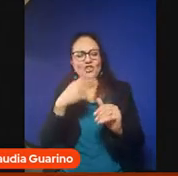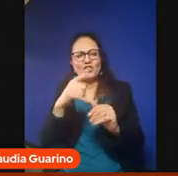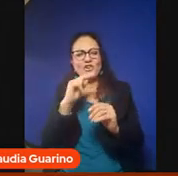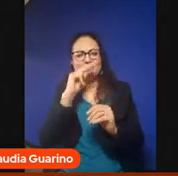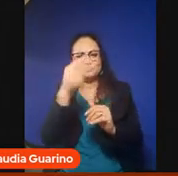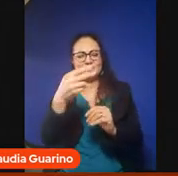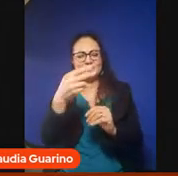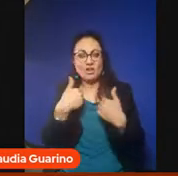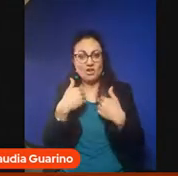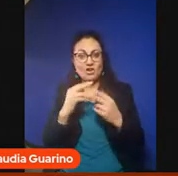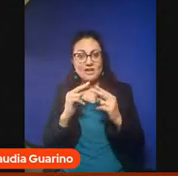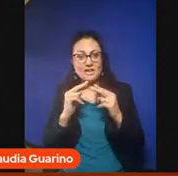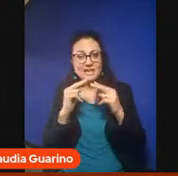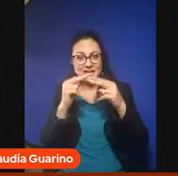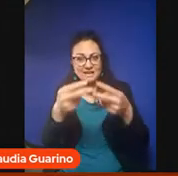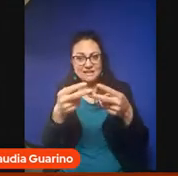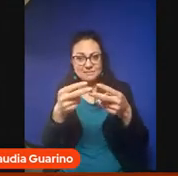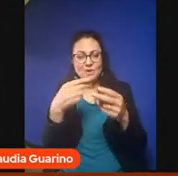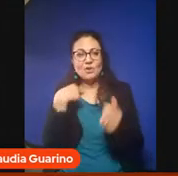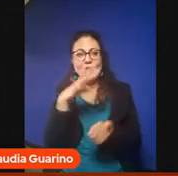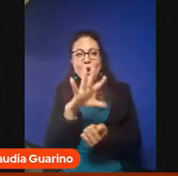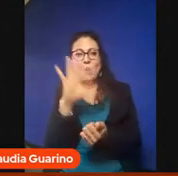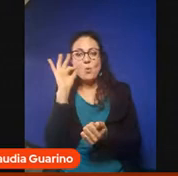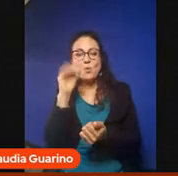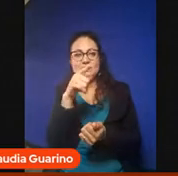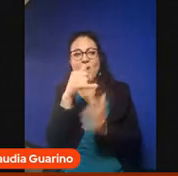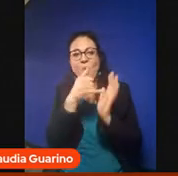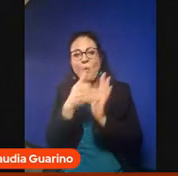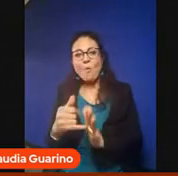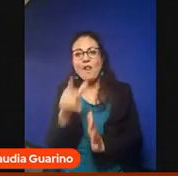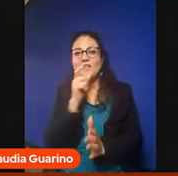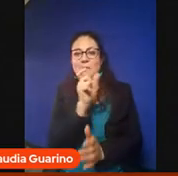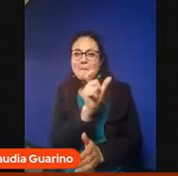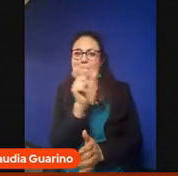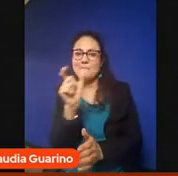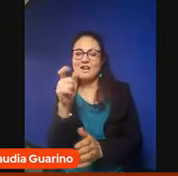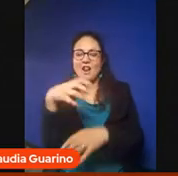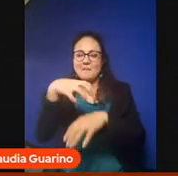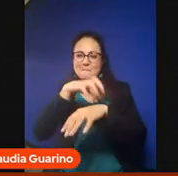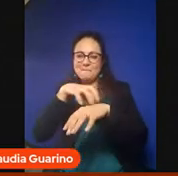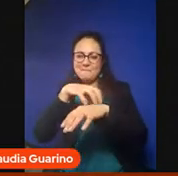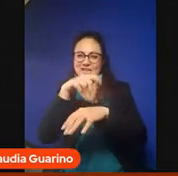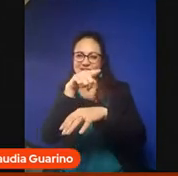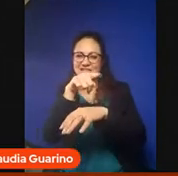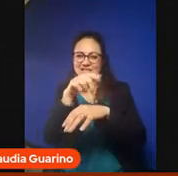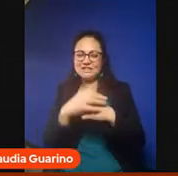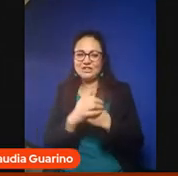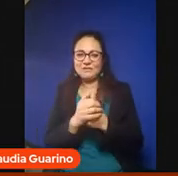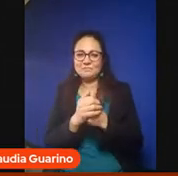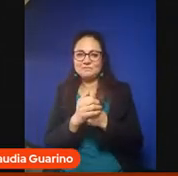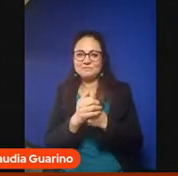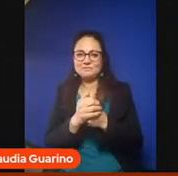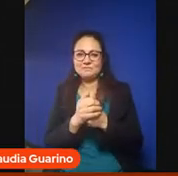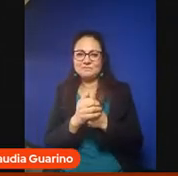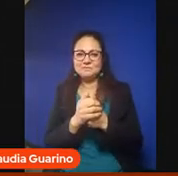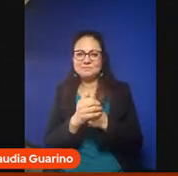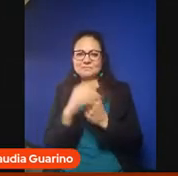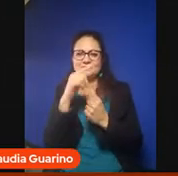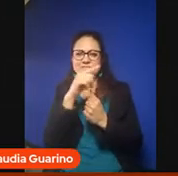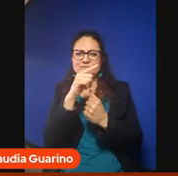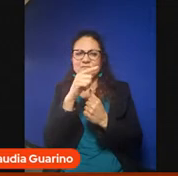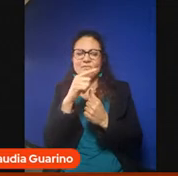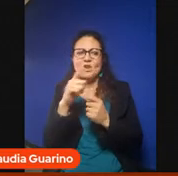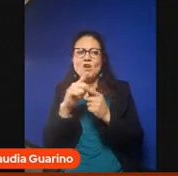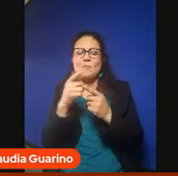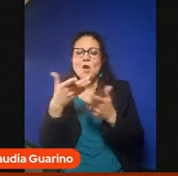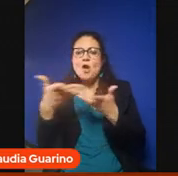Rispondo in realtà usando le ultime parole del ministro. Cioè, la cooperazione